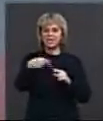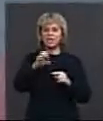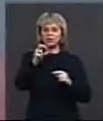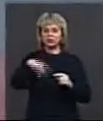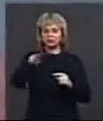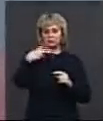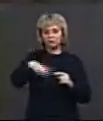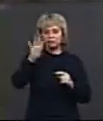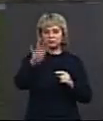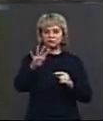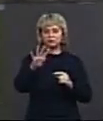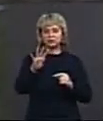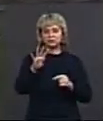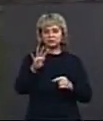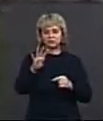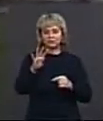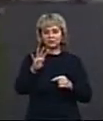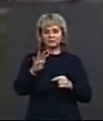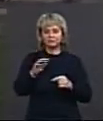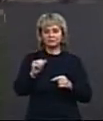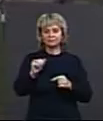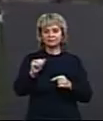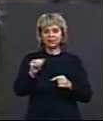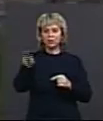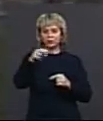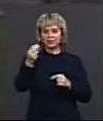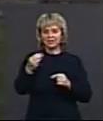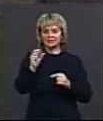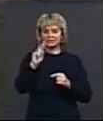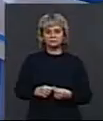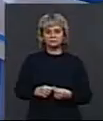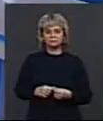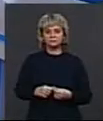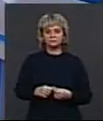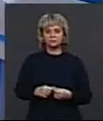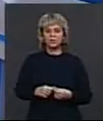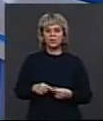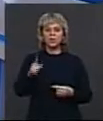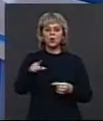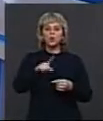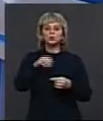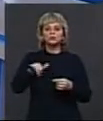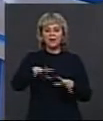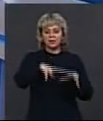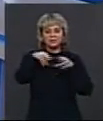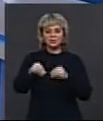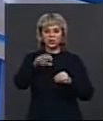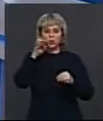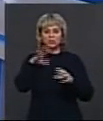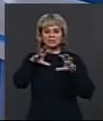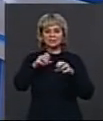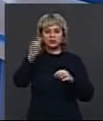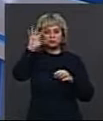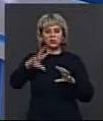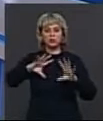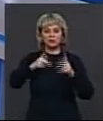Елизавета Лосева, Фатима Зурабова, Алексей Масленников, Дон-24, Донецк. Куда расселят бродячих кошек и собак к чемпионату